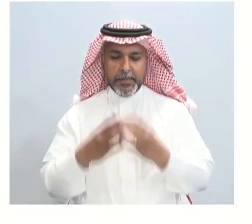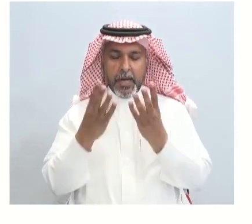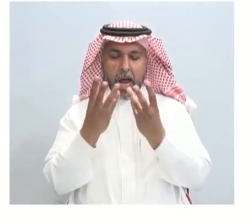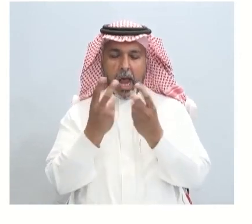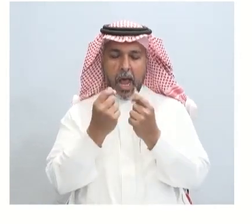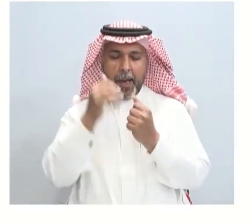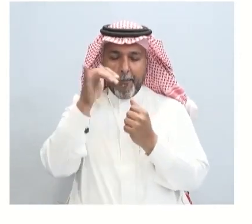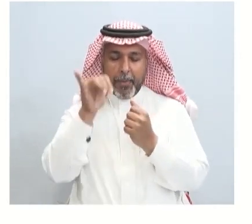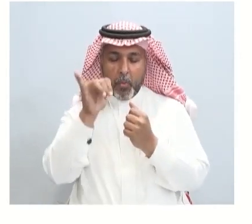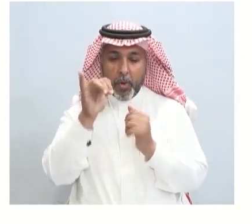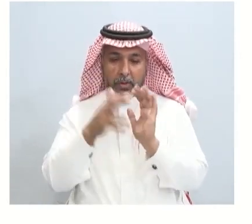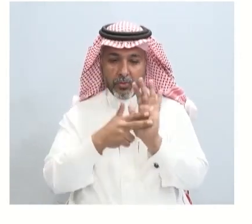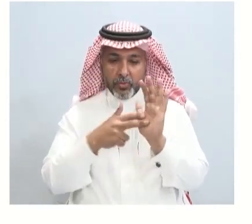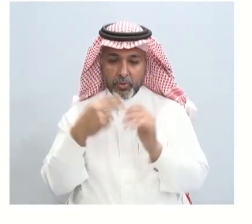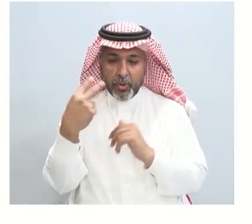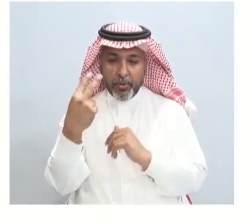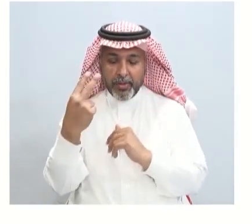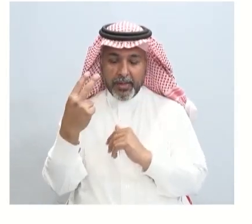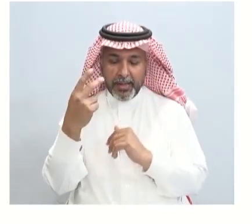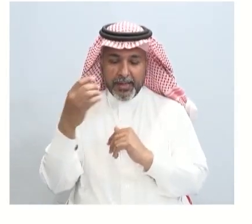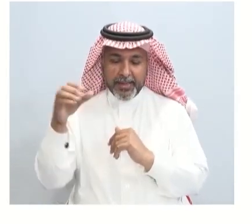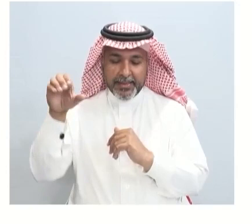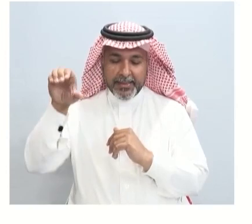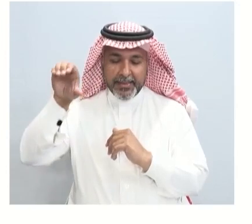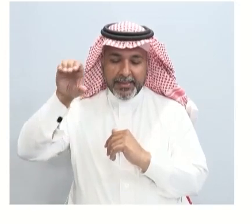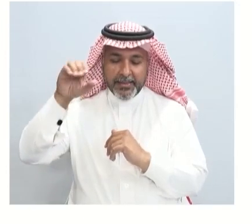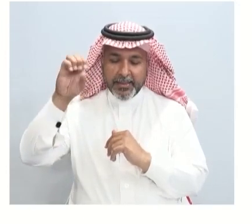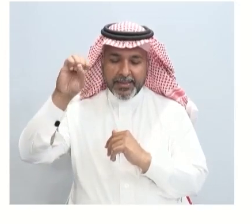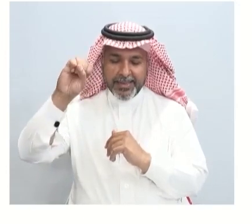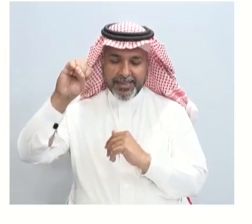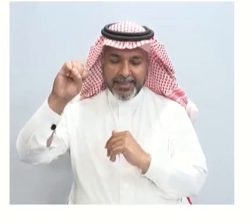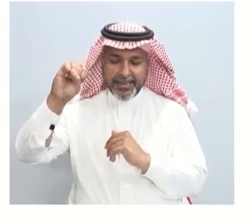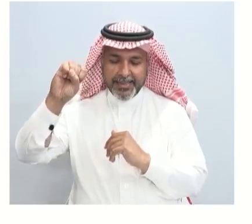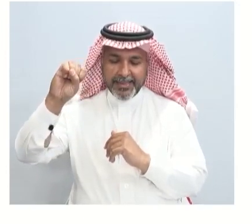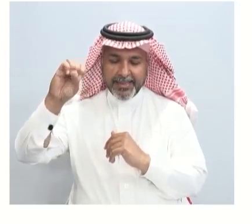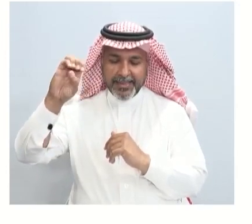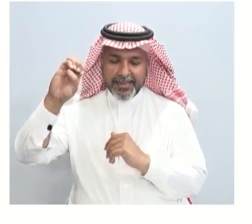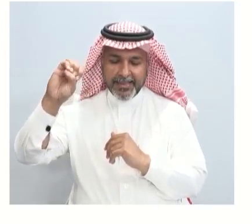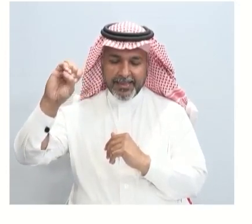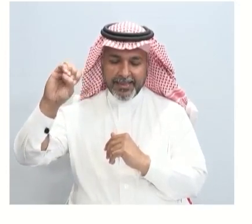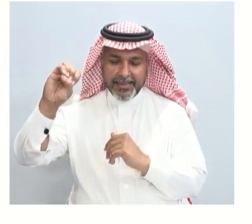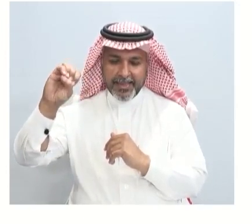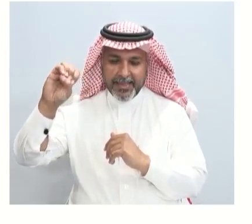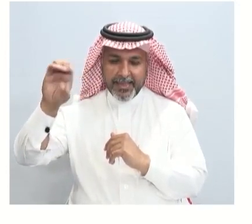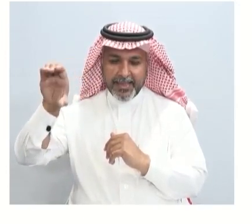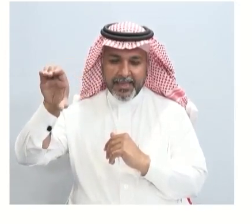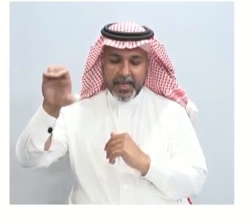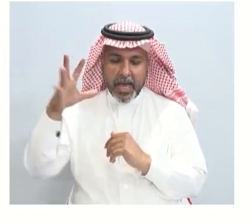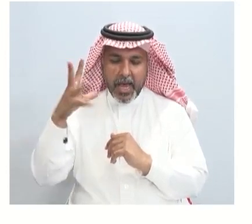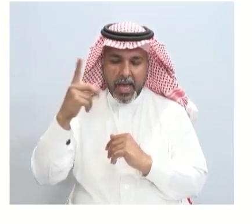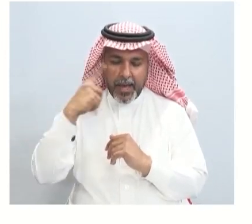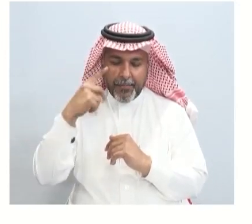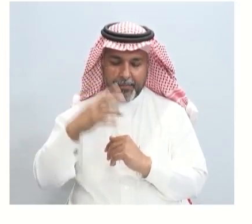ثيتا ثم مثل هذه الداله بيانيا لاحظ معي الاثنين هذه تتاثر على السعه ولا تؤثر على طول